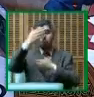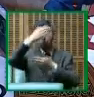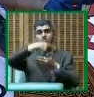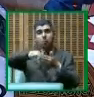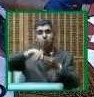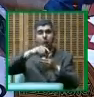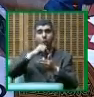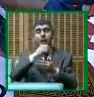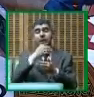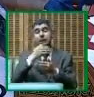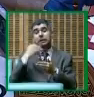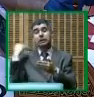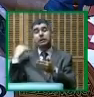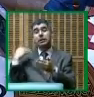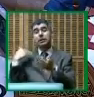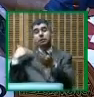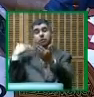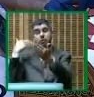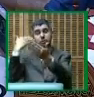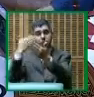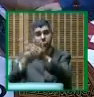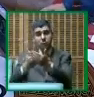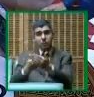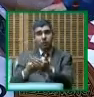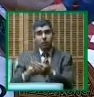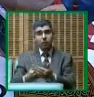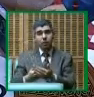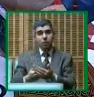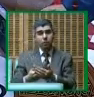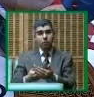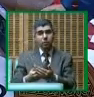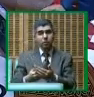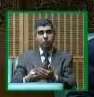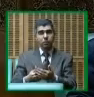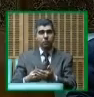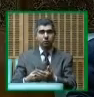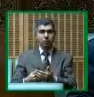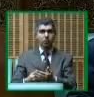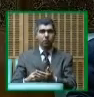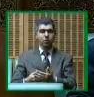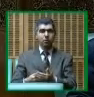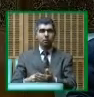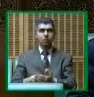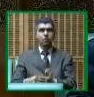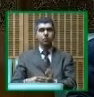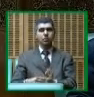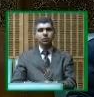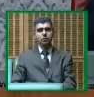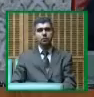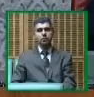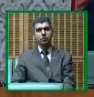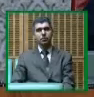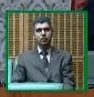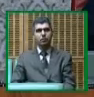انا ذاك انا مستعد نتحمل مسؤوليتي ونستقل، ماشي اي دار طاحت في المغرب يعود البناء ديالها الى